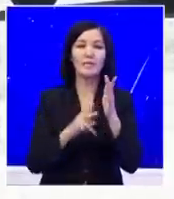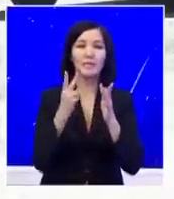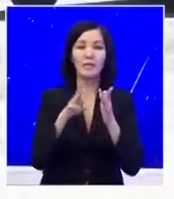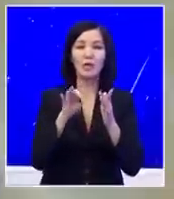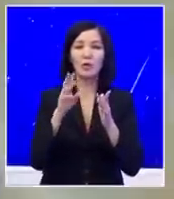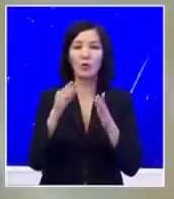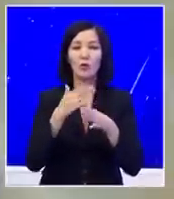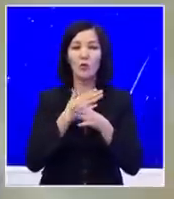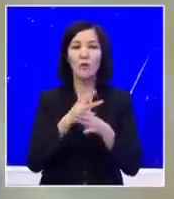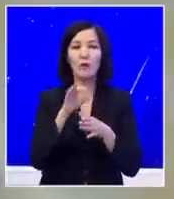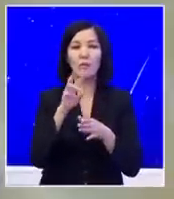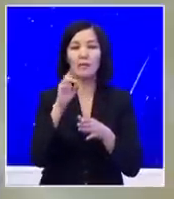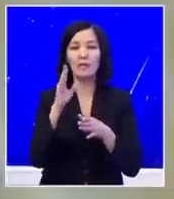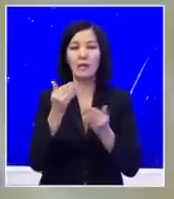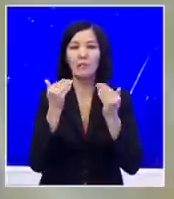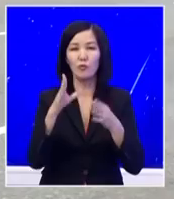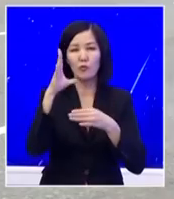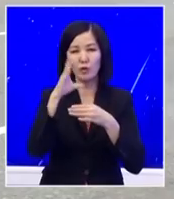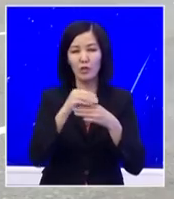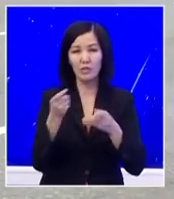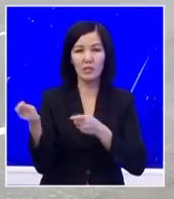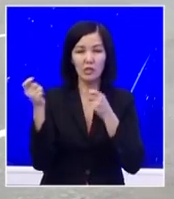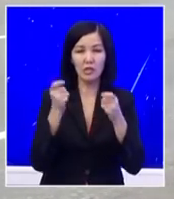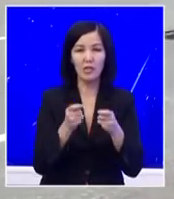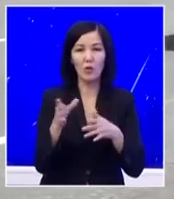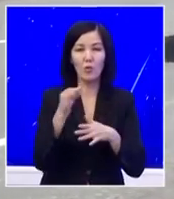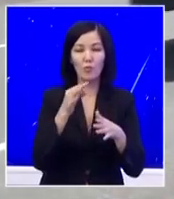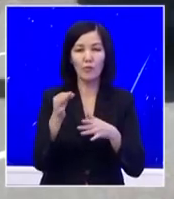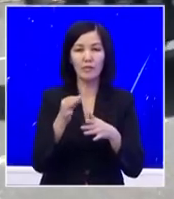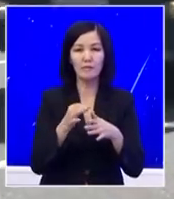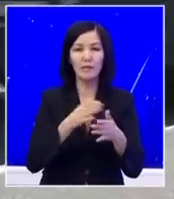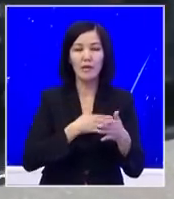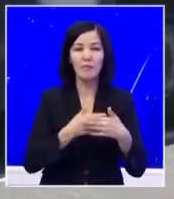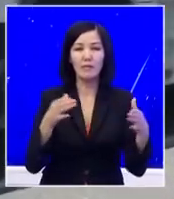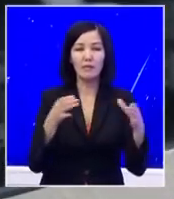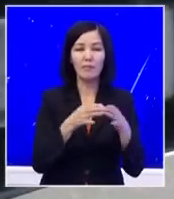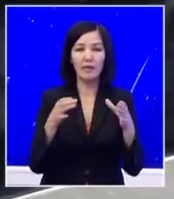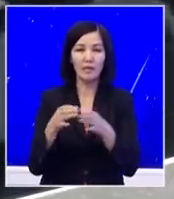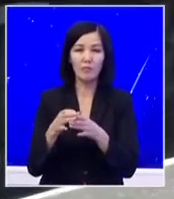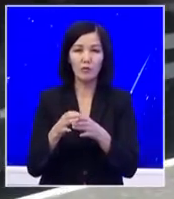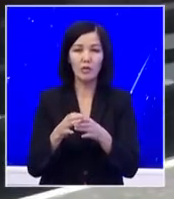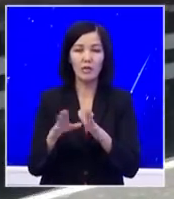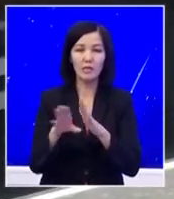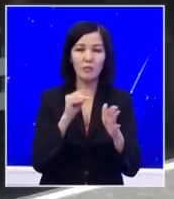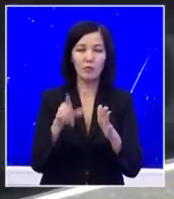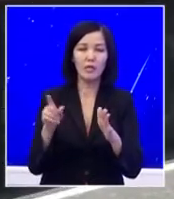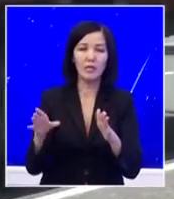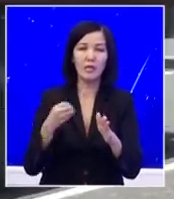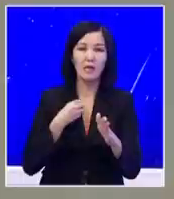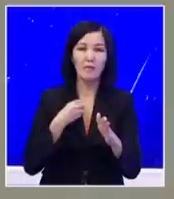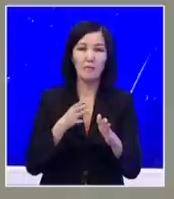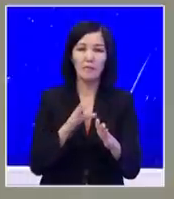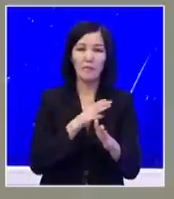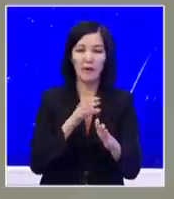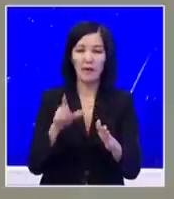тонна көмек қоры Мақтаралдық ағайынға бүгін кешқұрым жетті. Оған облысымыздағы белсенді партия мүшелері, халық қалаулылары мен меценаттар